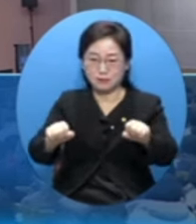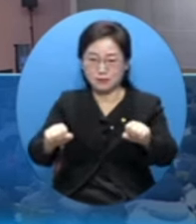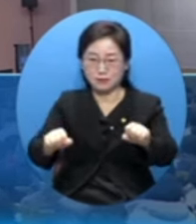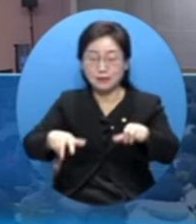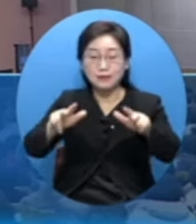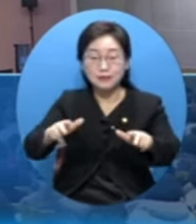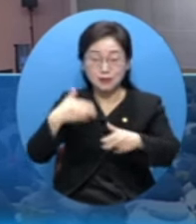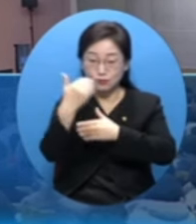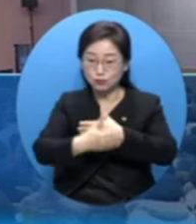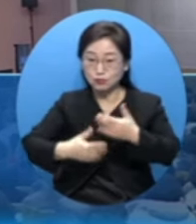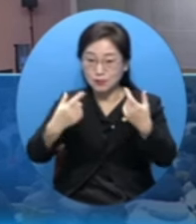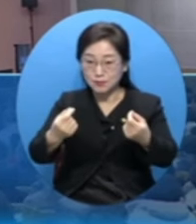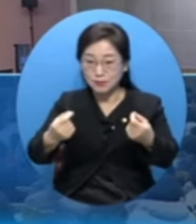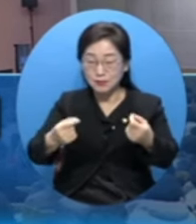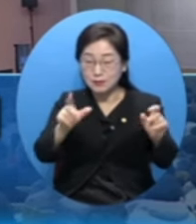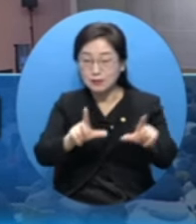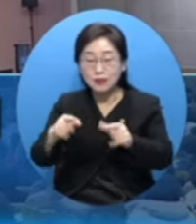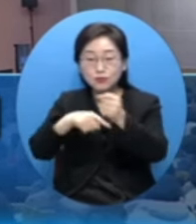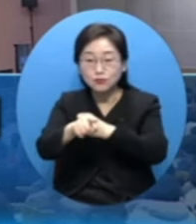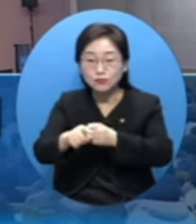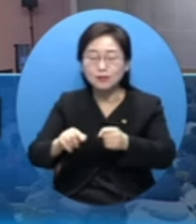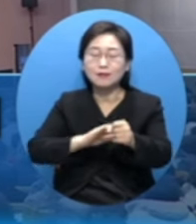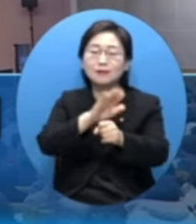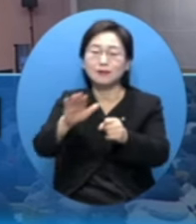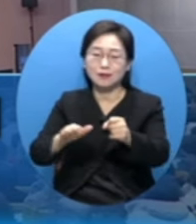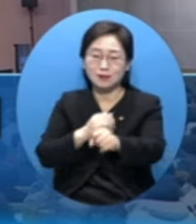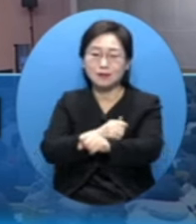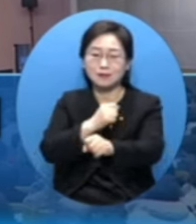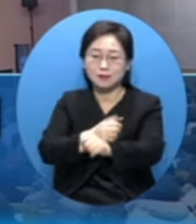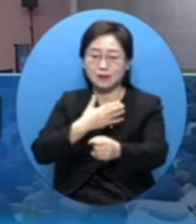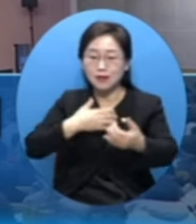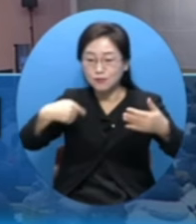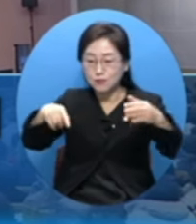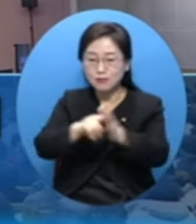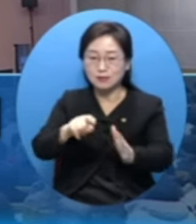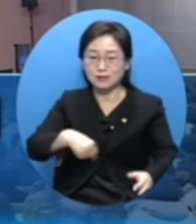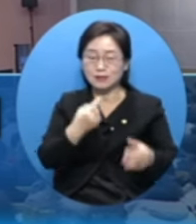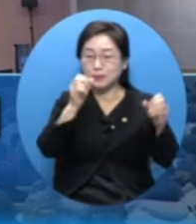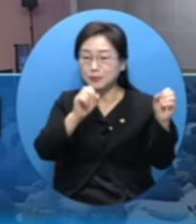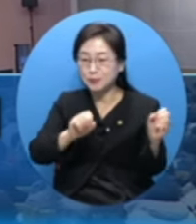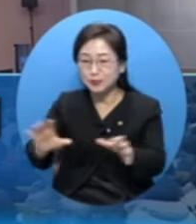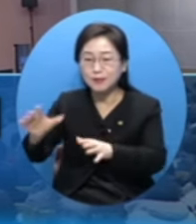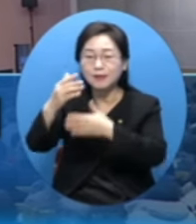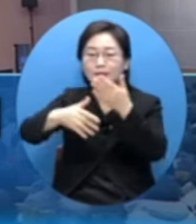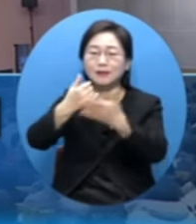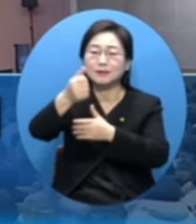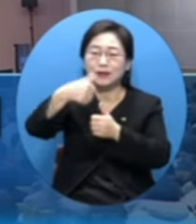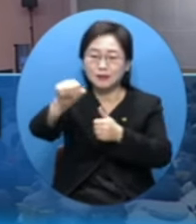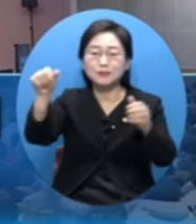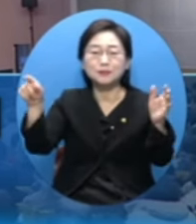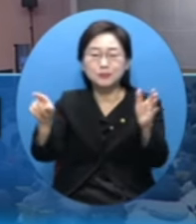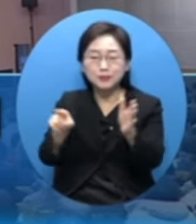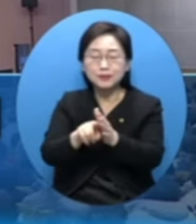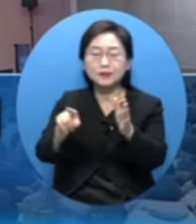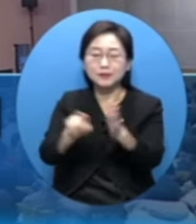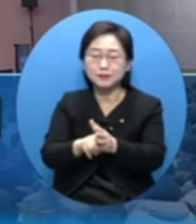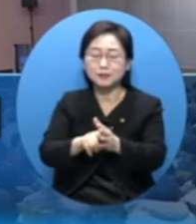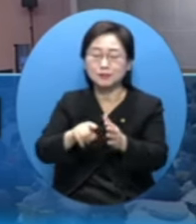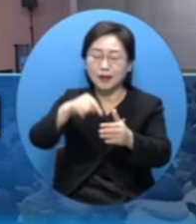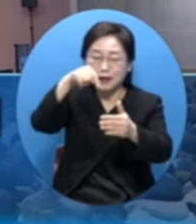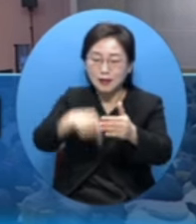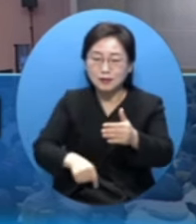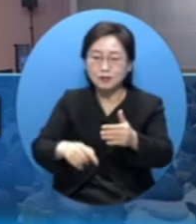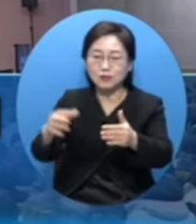이제 내가 육체 가운데 사는 것은 나를 사랑하사 나를 위하여 자기 자신을 버리신 하나님의 아들을 믿는 믿음 안에서